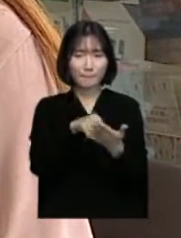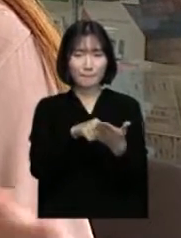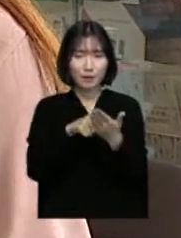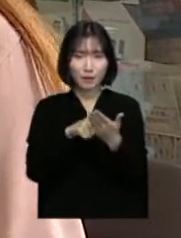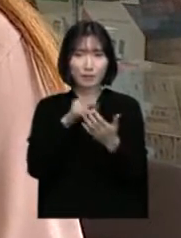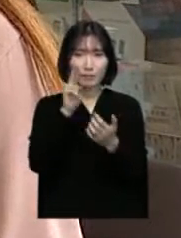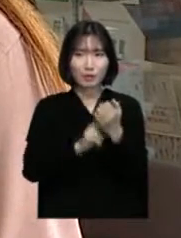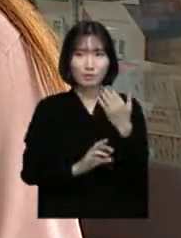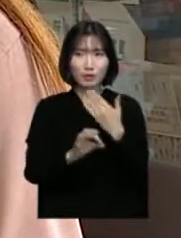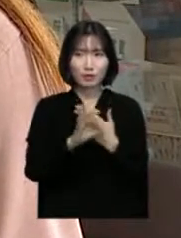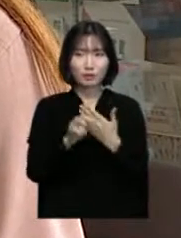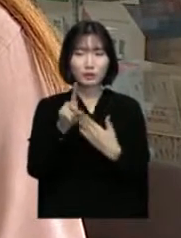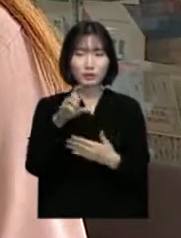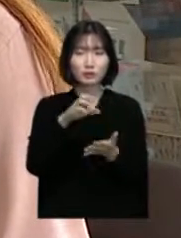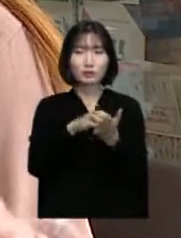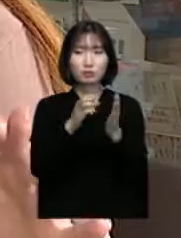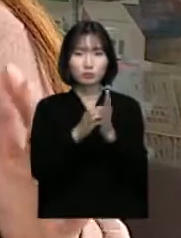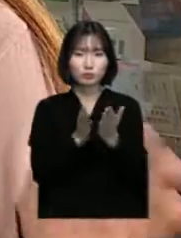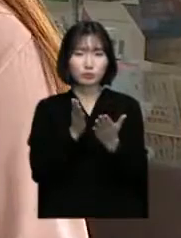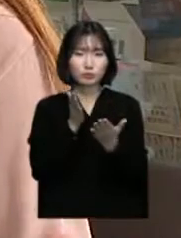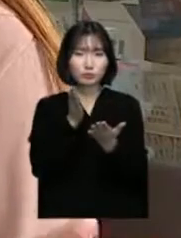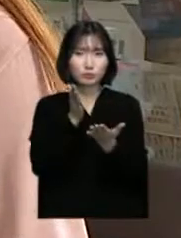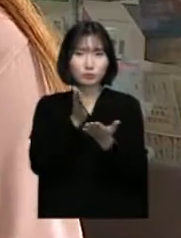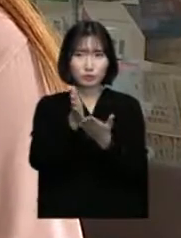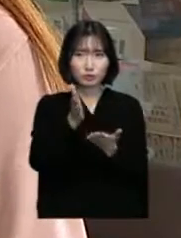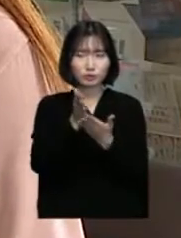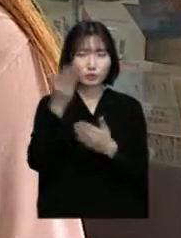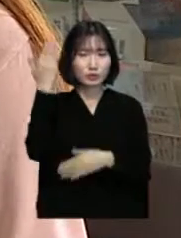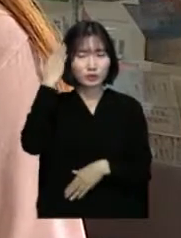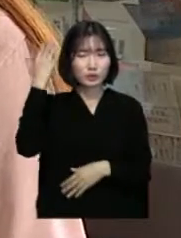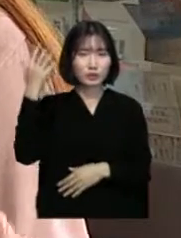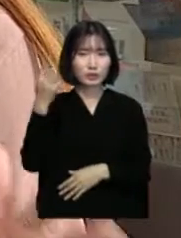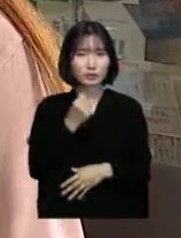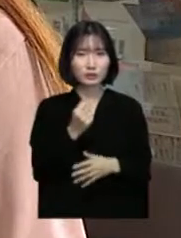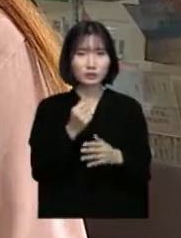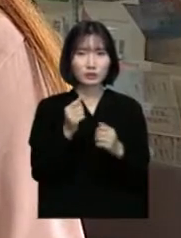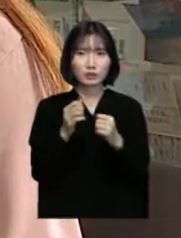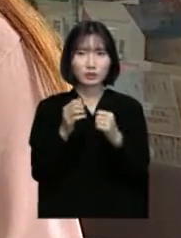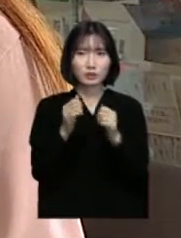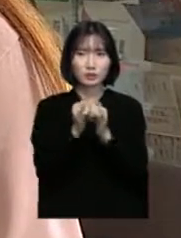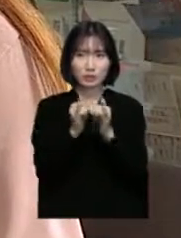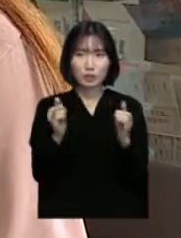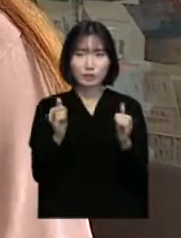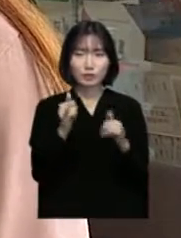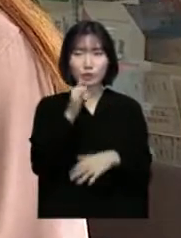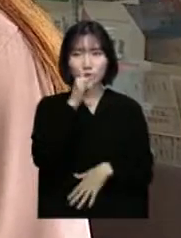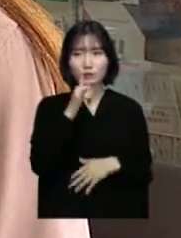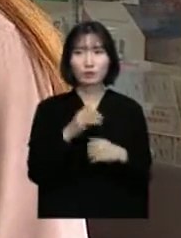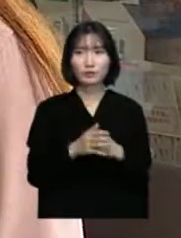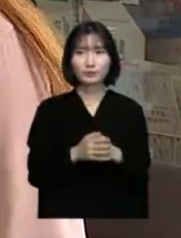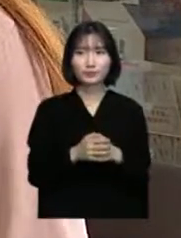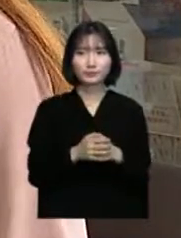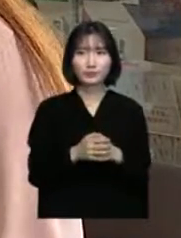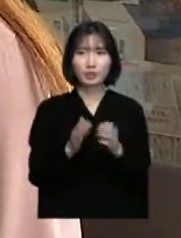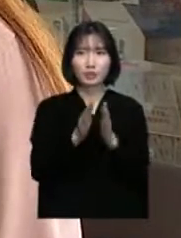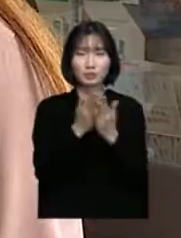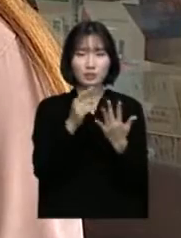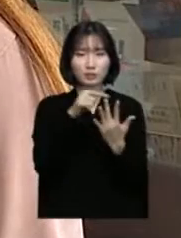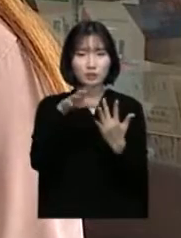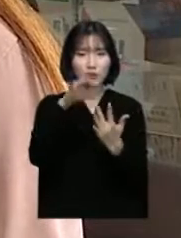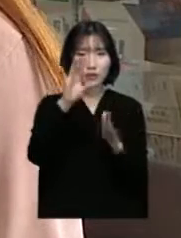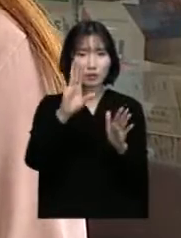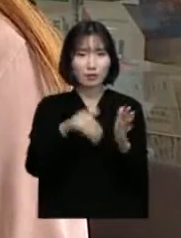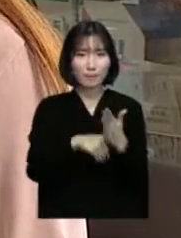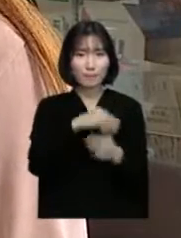보면 그 쪽에 좀 분야에 이렇게 전문적인 지식을 가지고 계신 서장 주인 분들께 계시더라구요 서 책을 고를 때